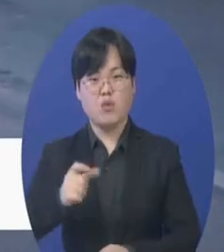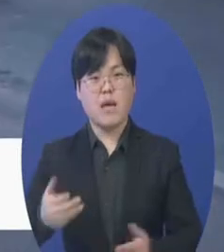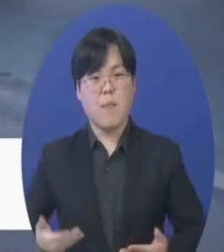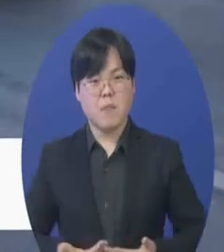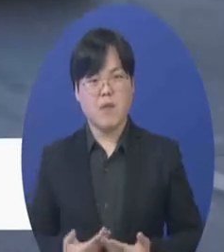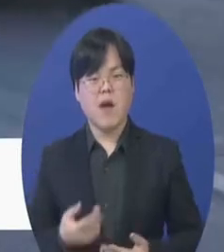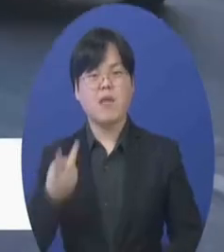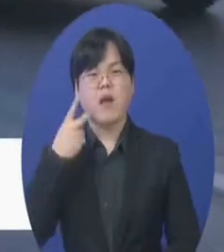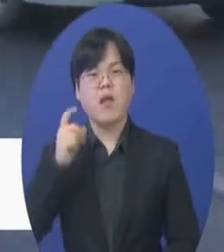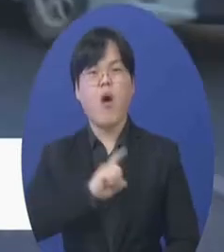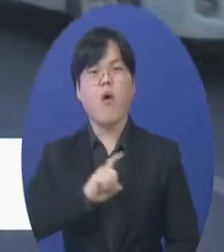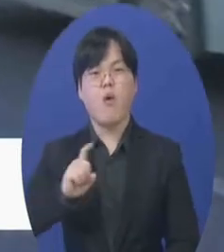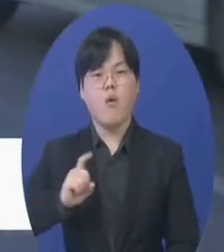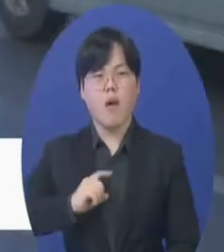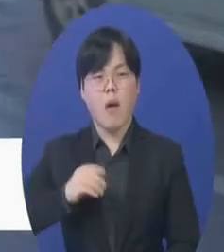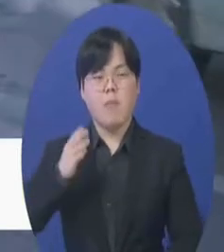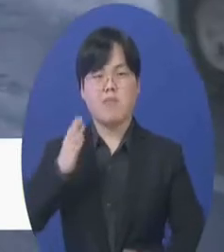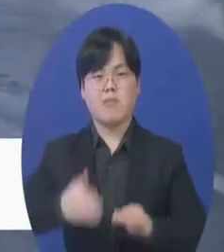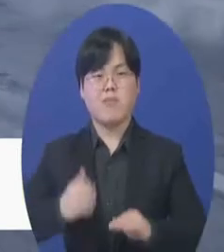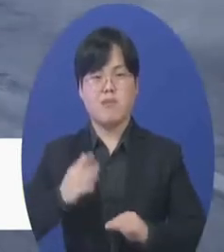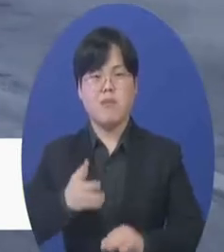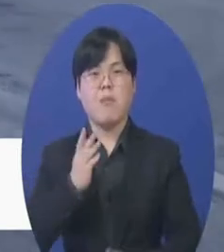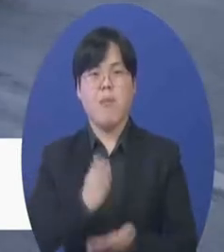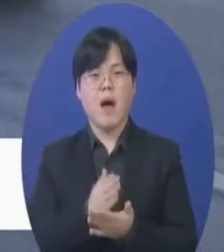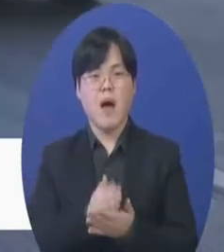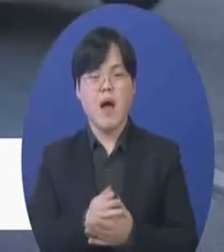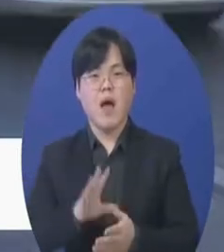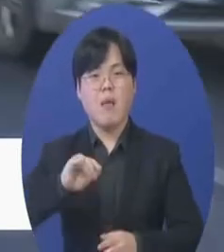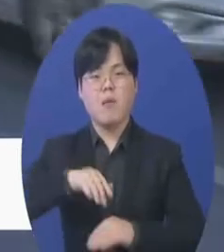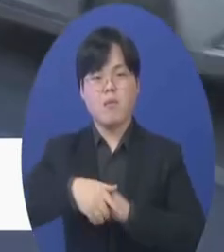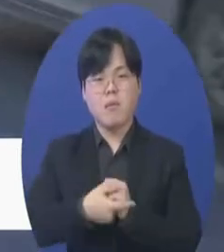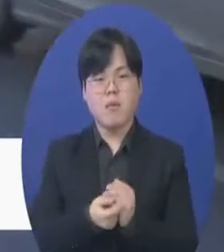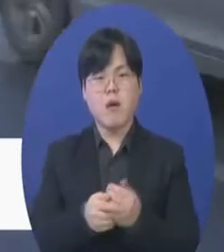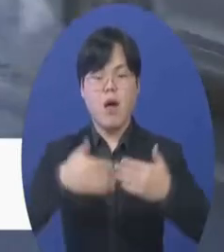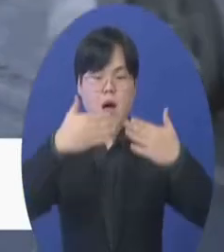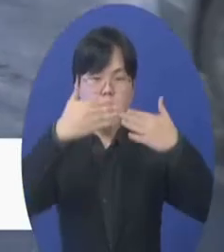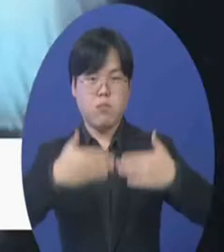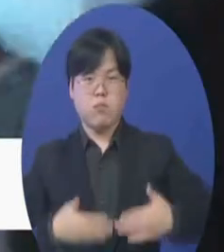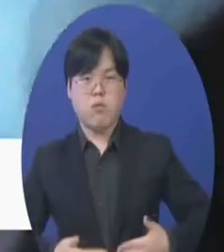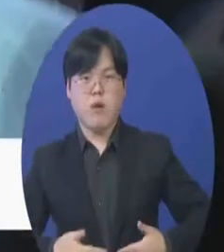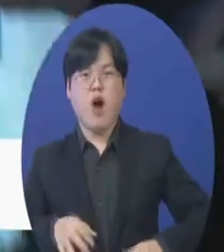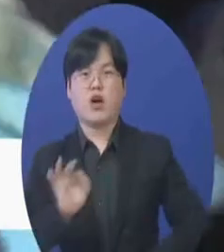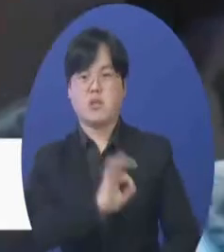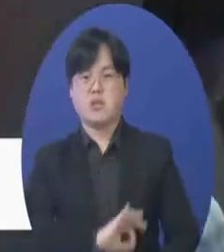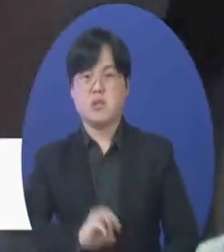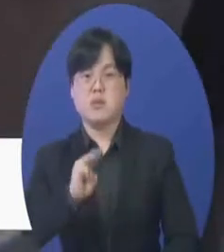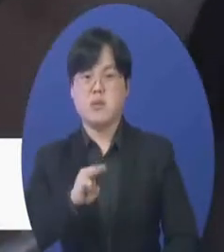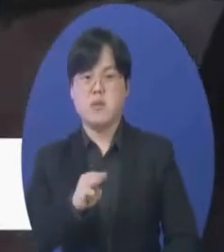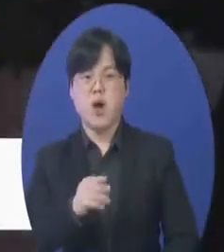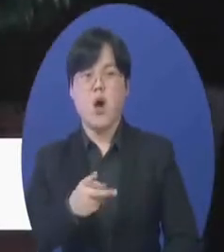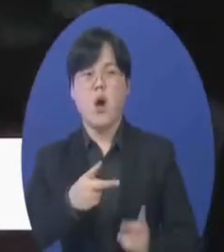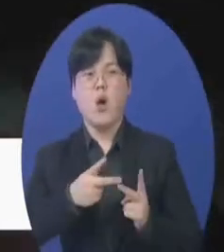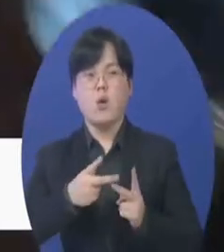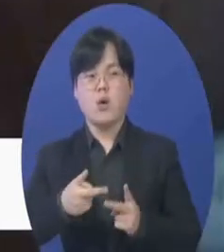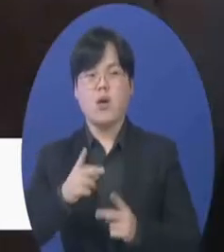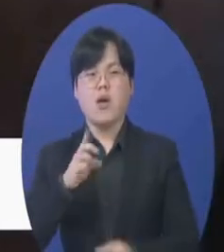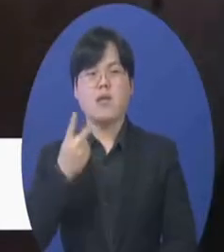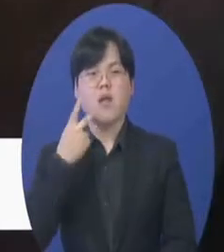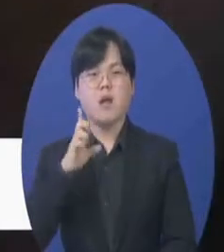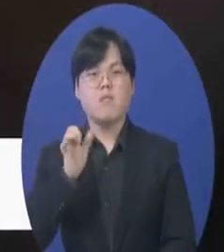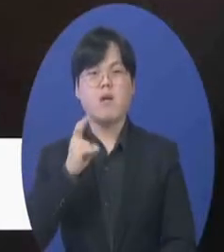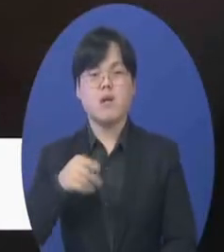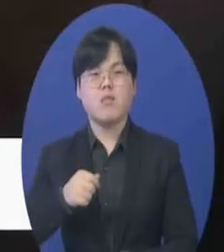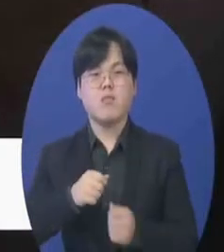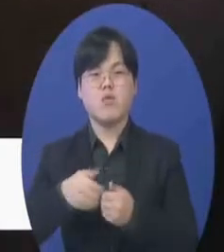сонгож үйлчлүүлэх хүн олон байна. Тэдэнд гар ариутгагч тусгаарлах цонхсрын аль нч байхгүй. Үйлчлэгээ үзүүлж байгаа жолооч эрсдэл тунд ашиг олж